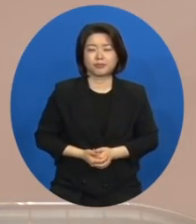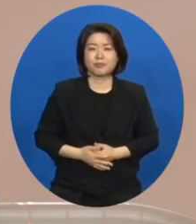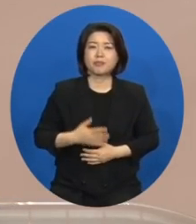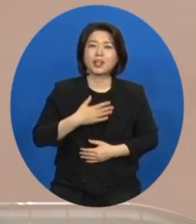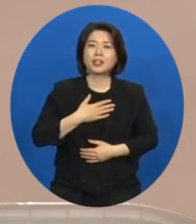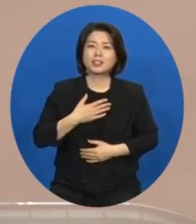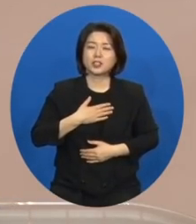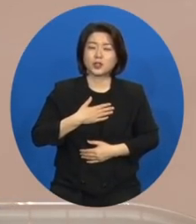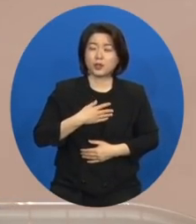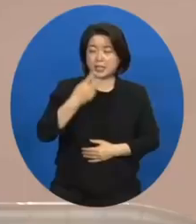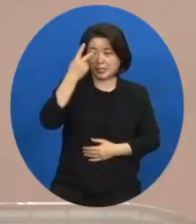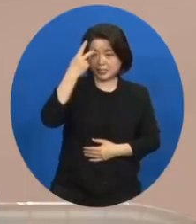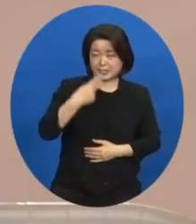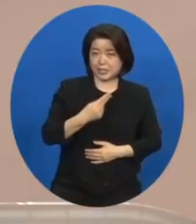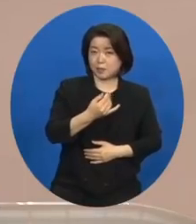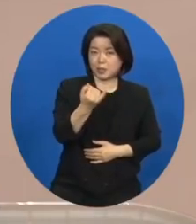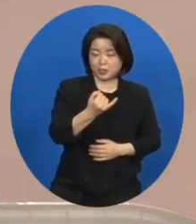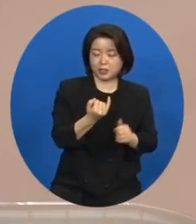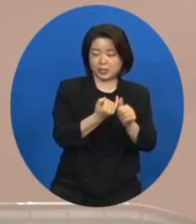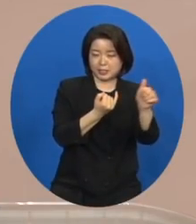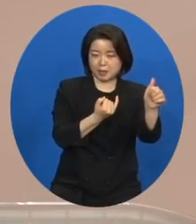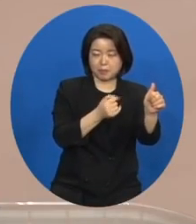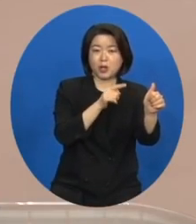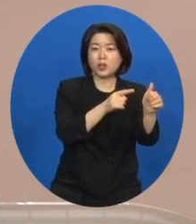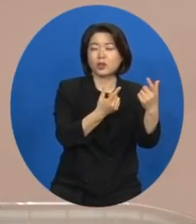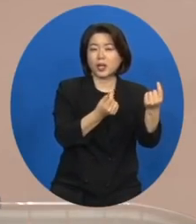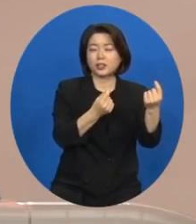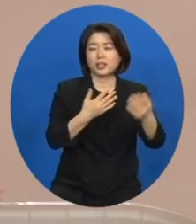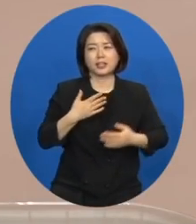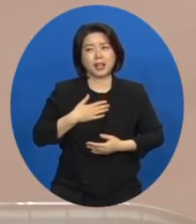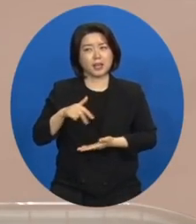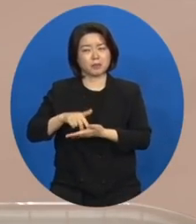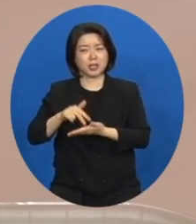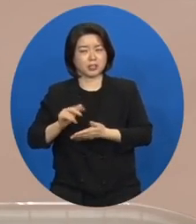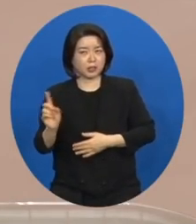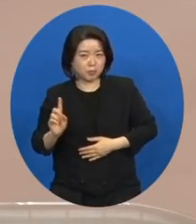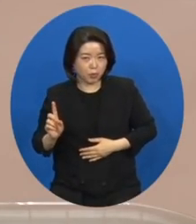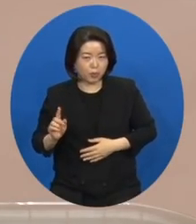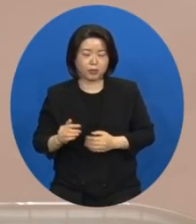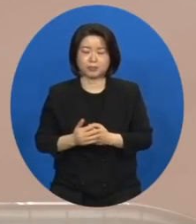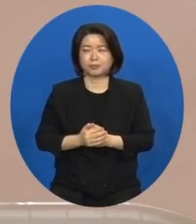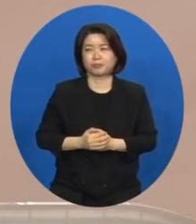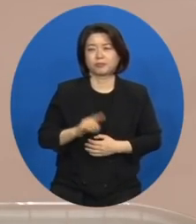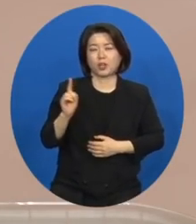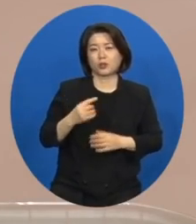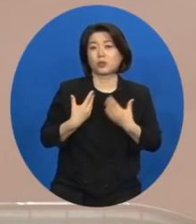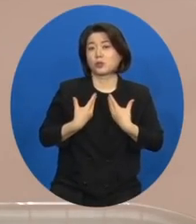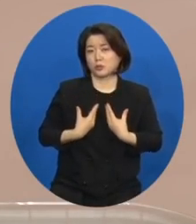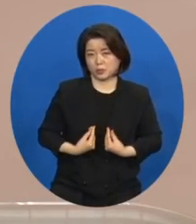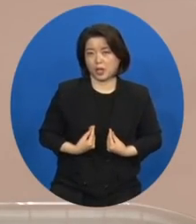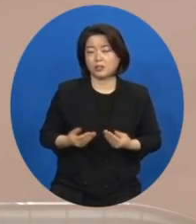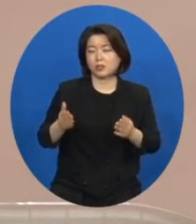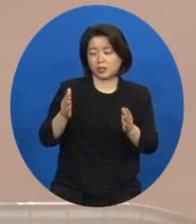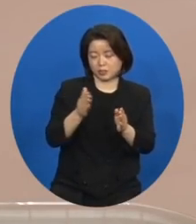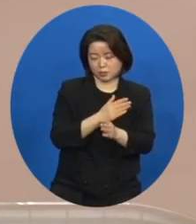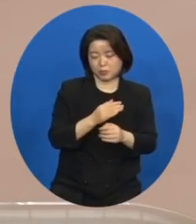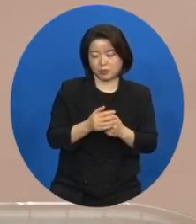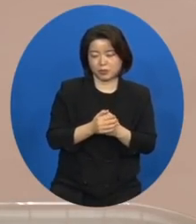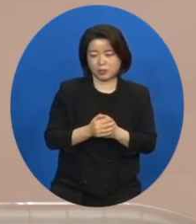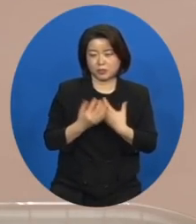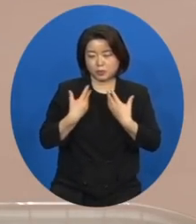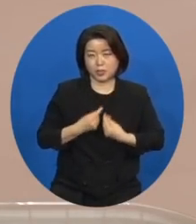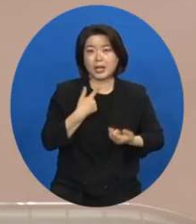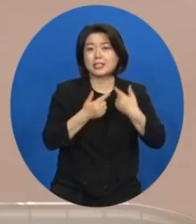저의 사마리아 여인의 남편 과 같은 것이 뭐냐면 어떤 좌절에서 찾아 를 경험하고